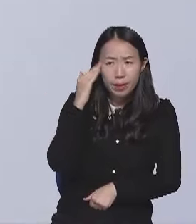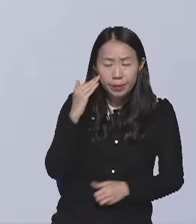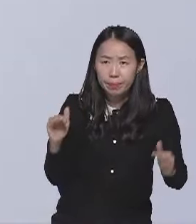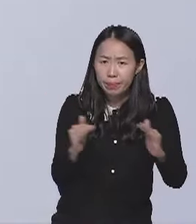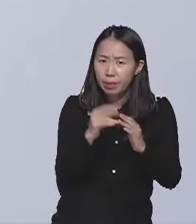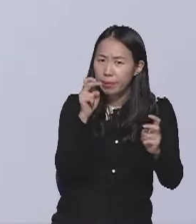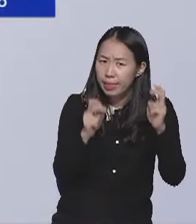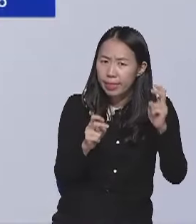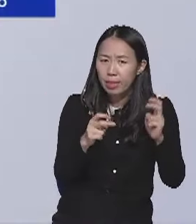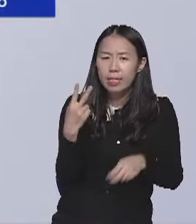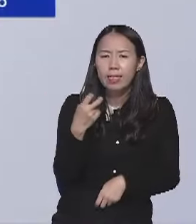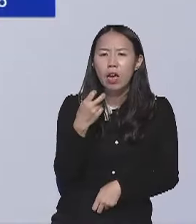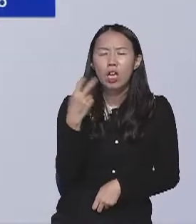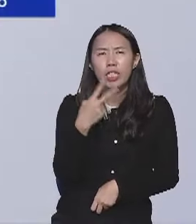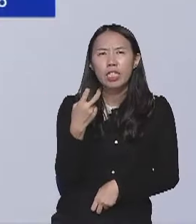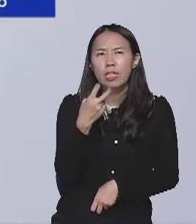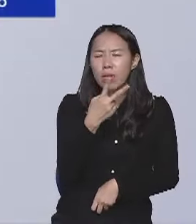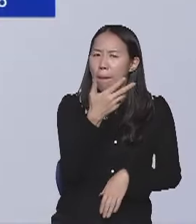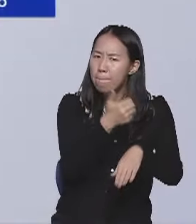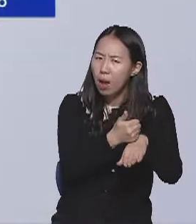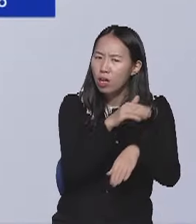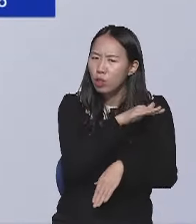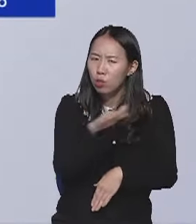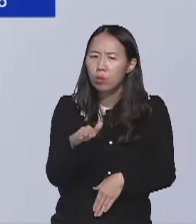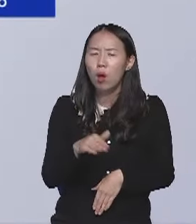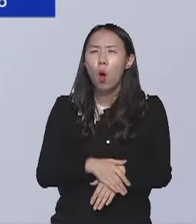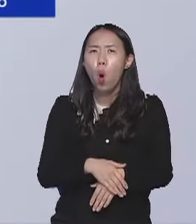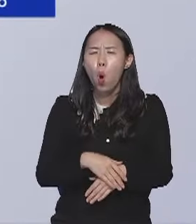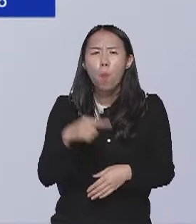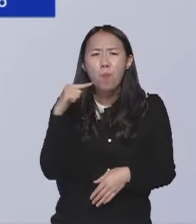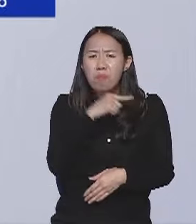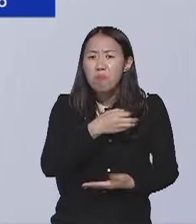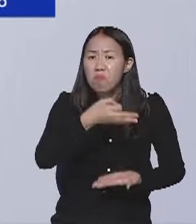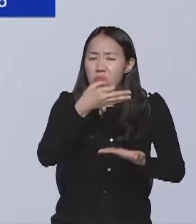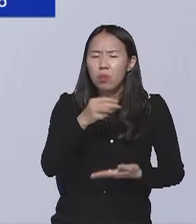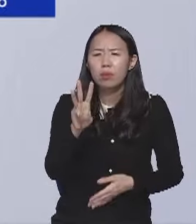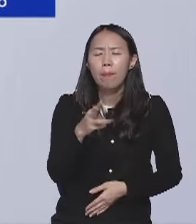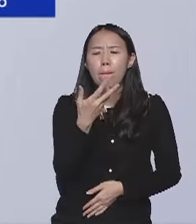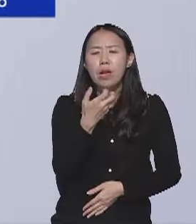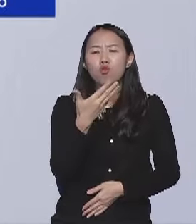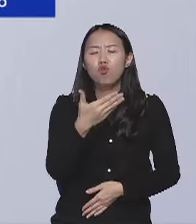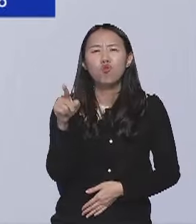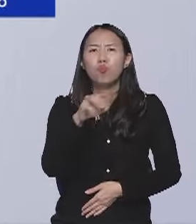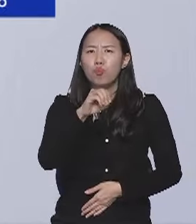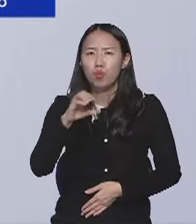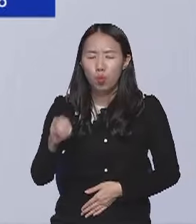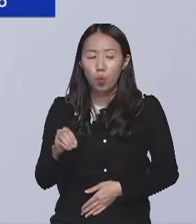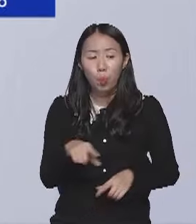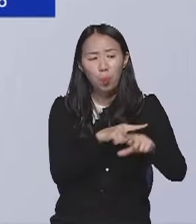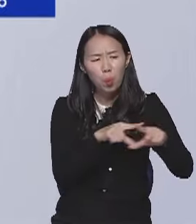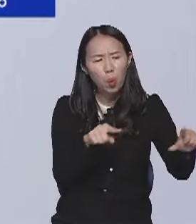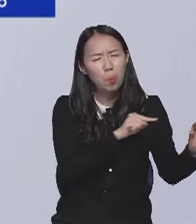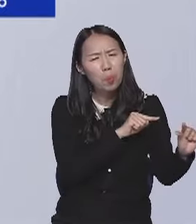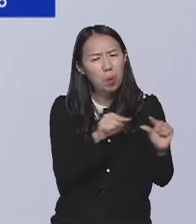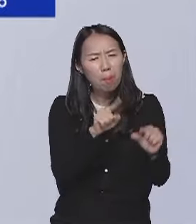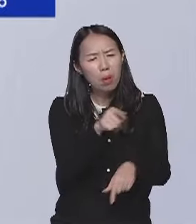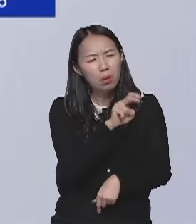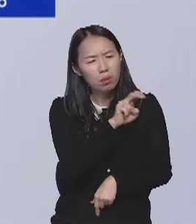2022년 말 기준 이미 부채비율이 389% 치소 샀습니다 건설업 평균 부채 비율